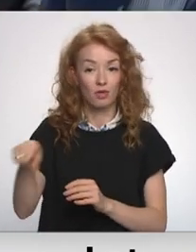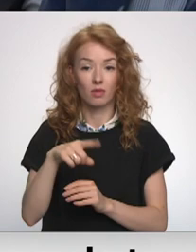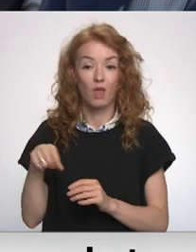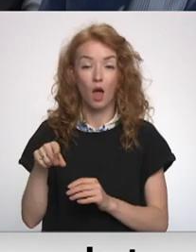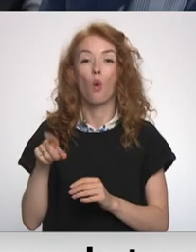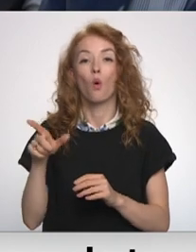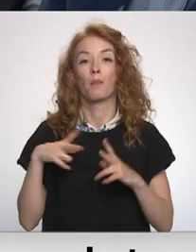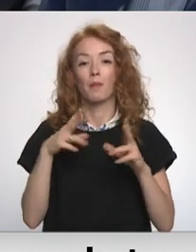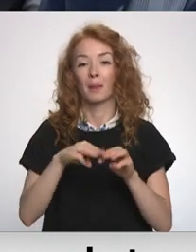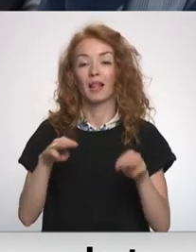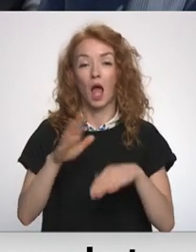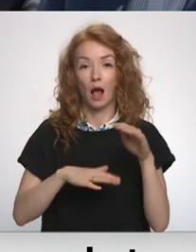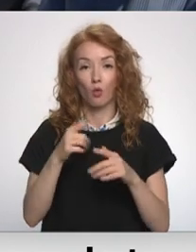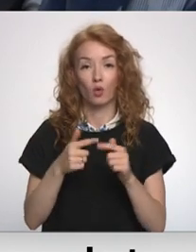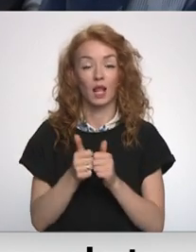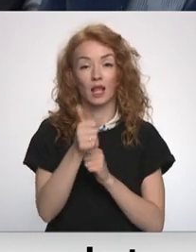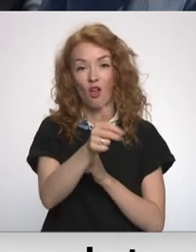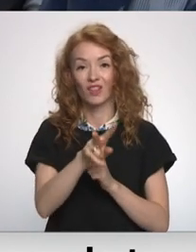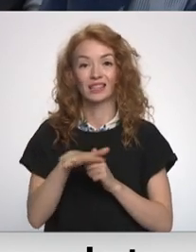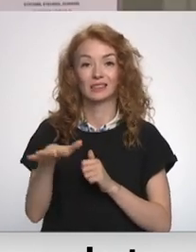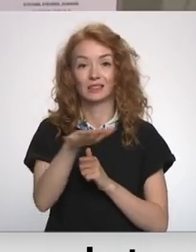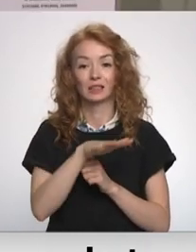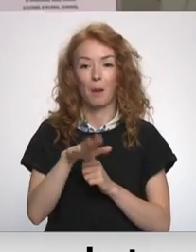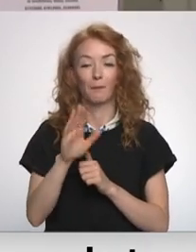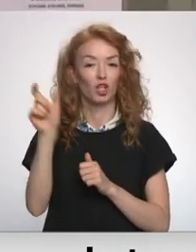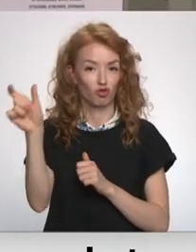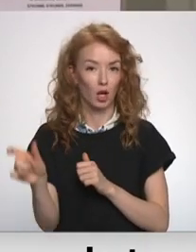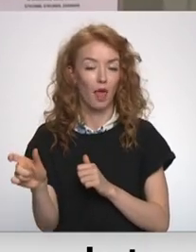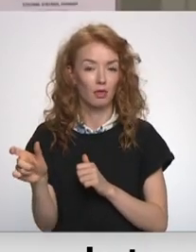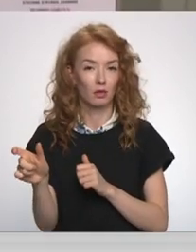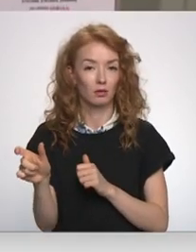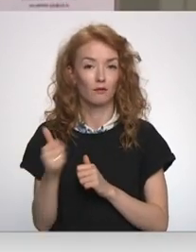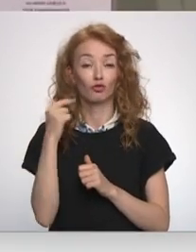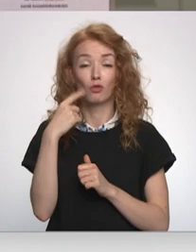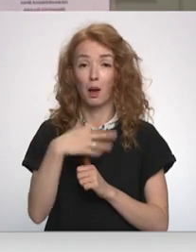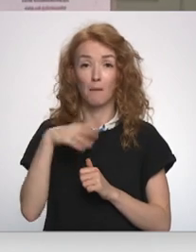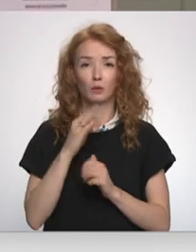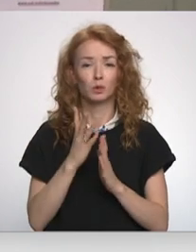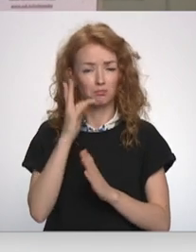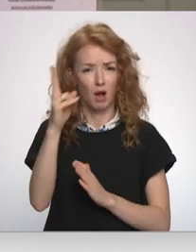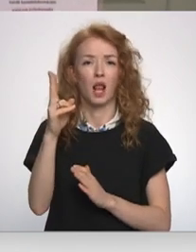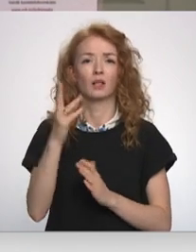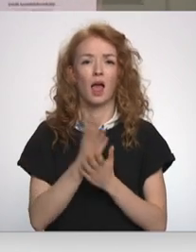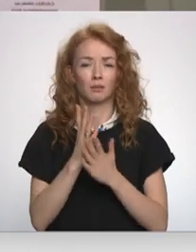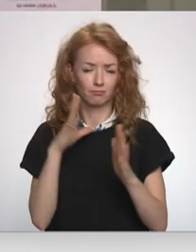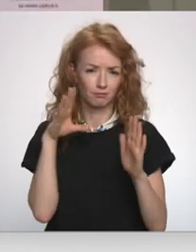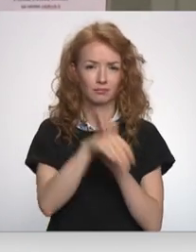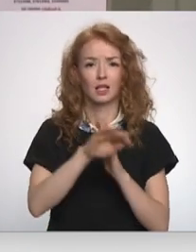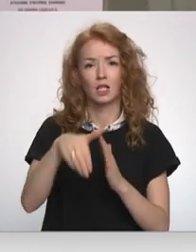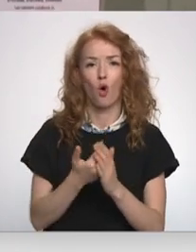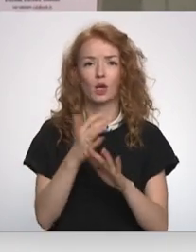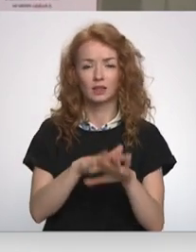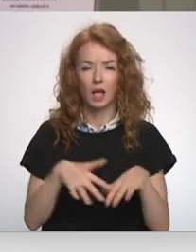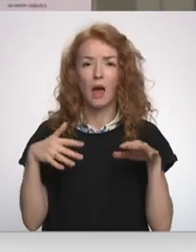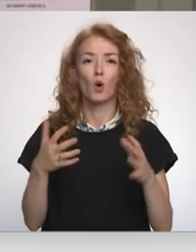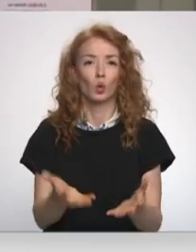amata kandidāts un līderis Vidzemē ir Kaspars Briškens. Mēs esam pārliecināti, ka mēs būsim nākamajā Saeimā, ka mēs būsim daļa no nākamās koalīcijas,